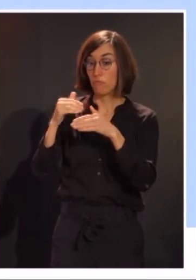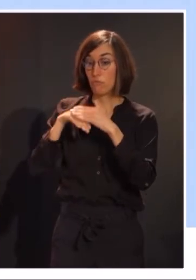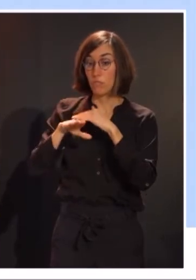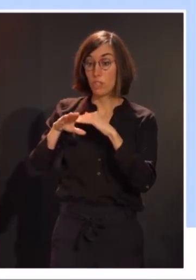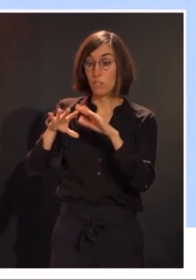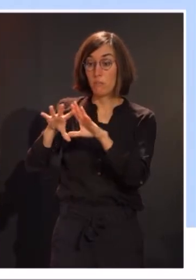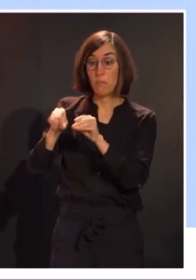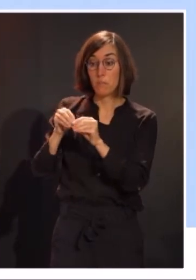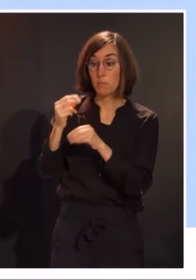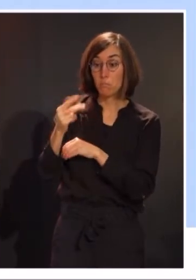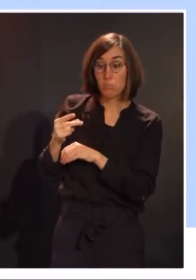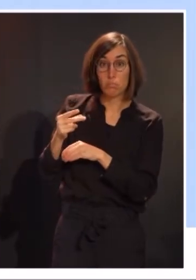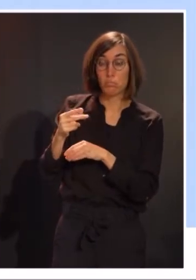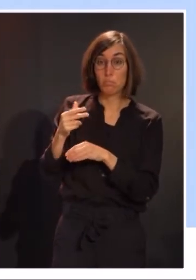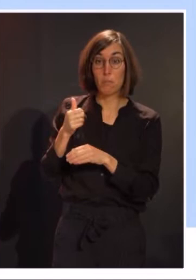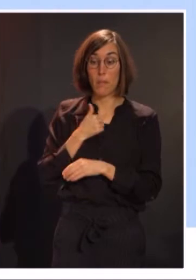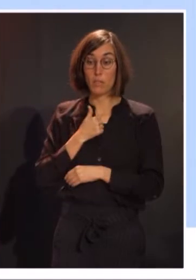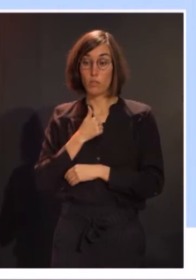pas un outil